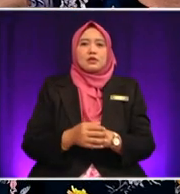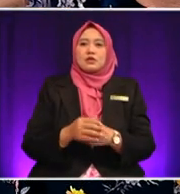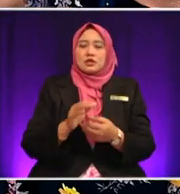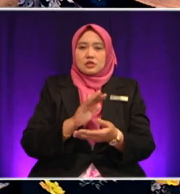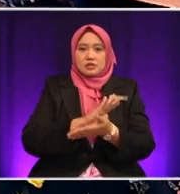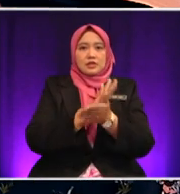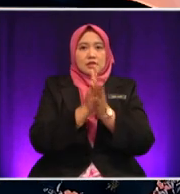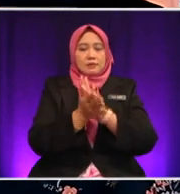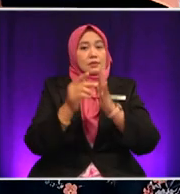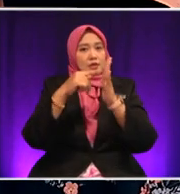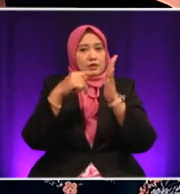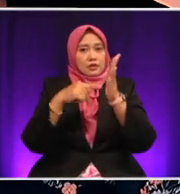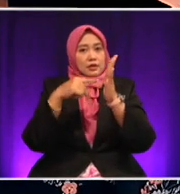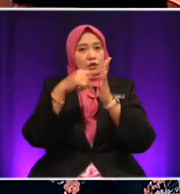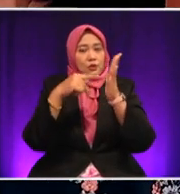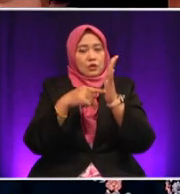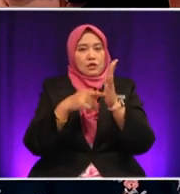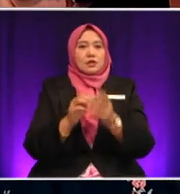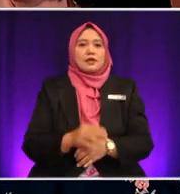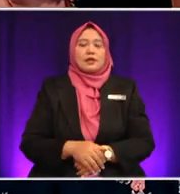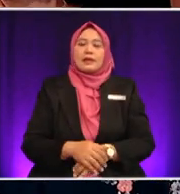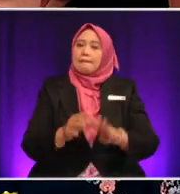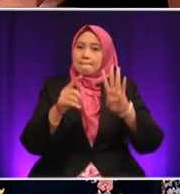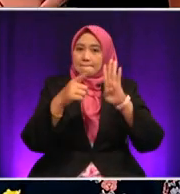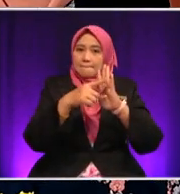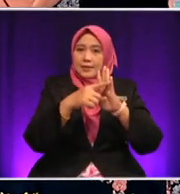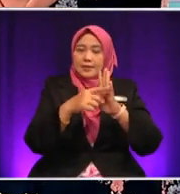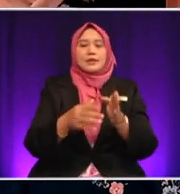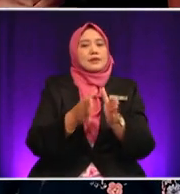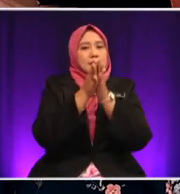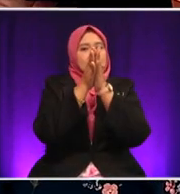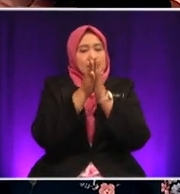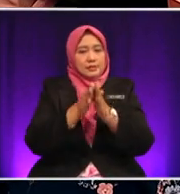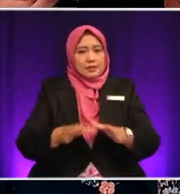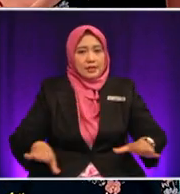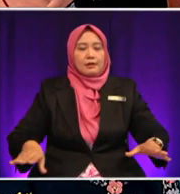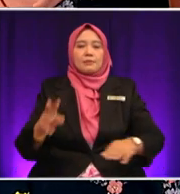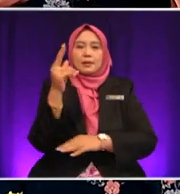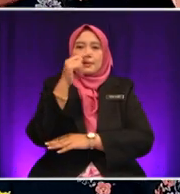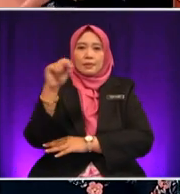pengaturan dan keselamatan komputer sudah tentu ya jadi orang computer